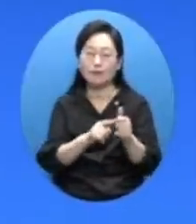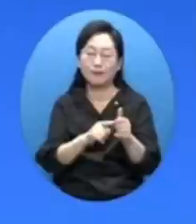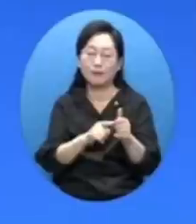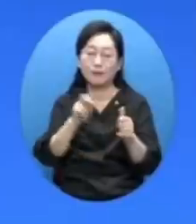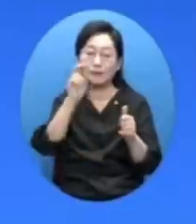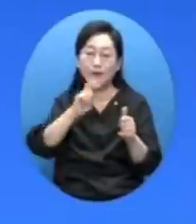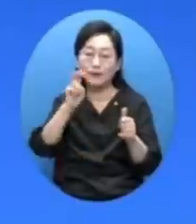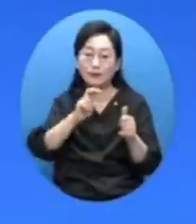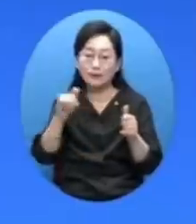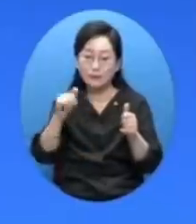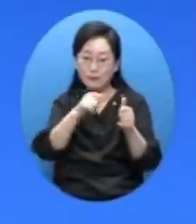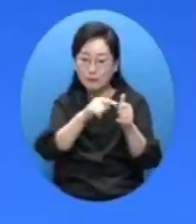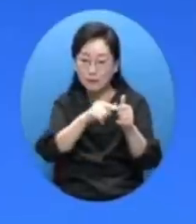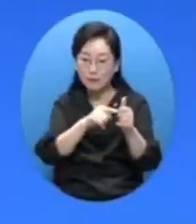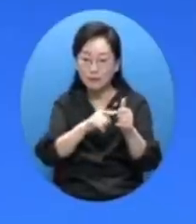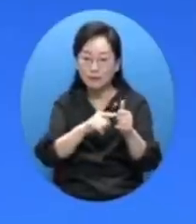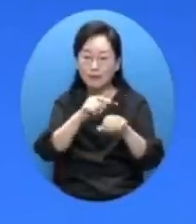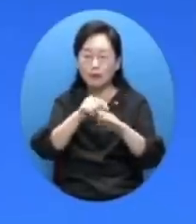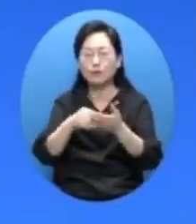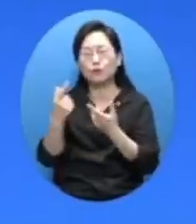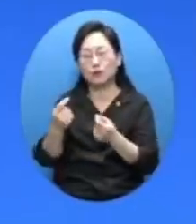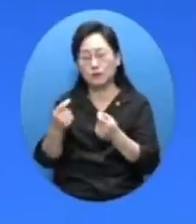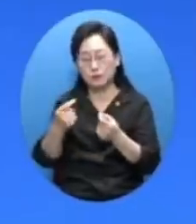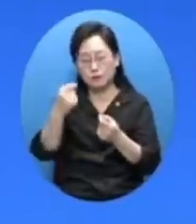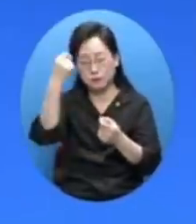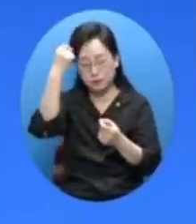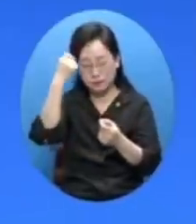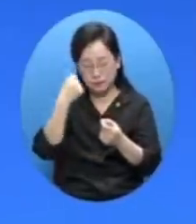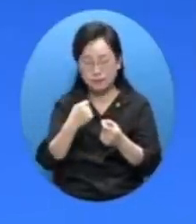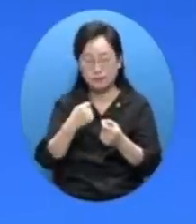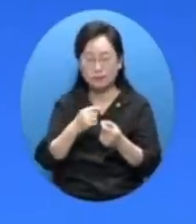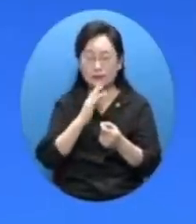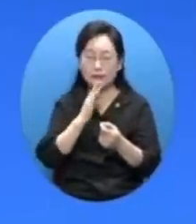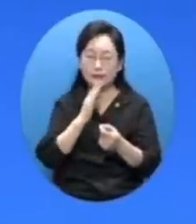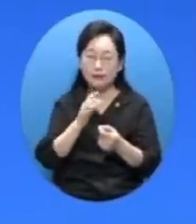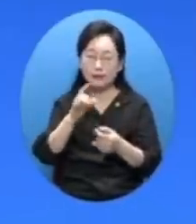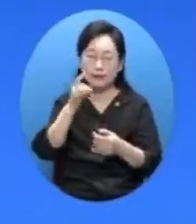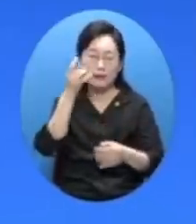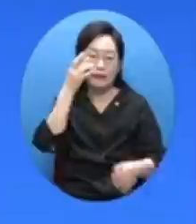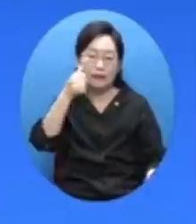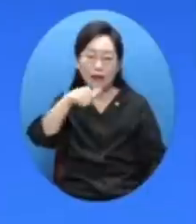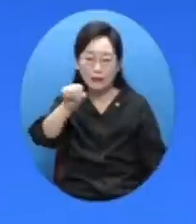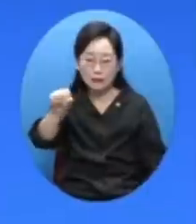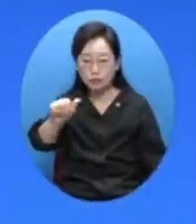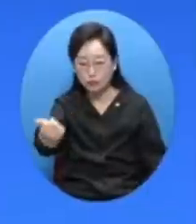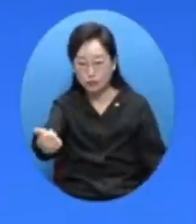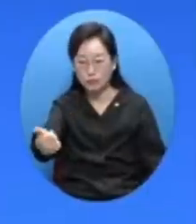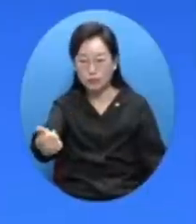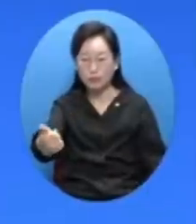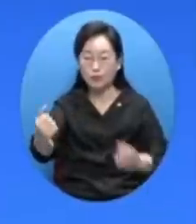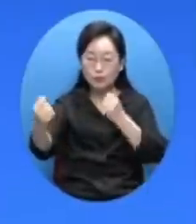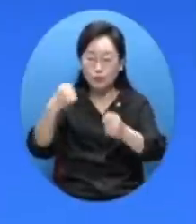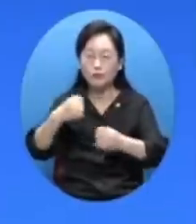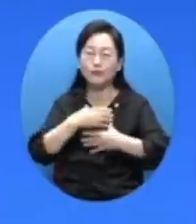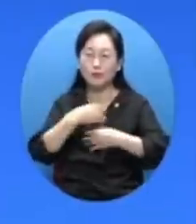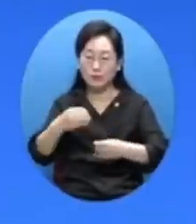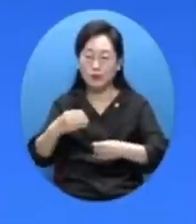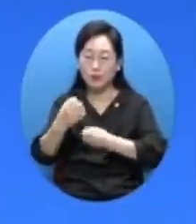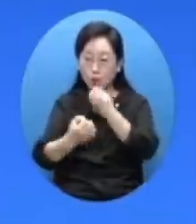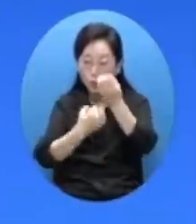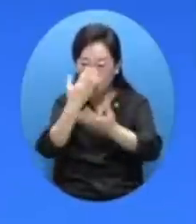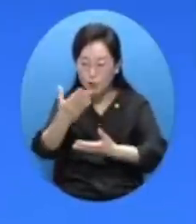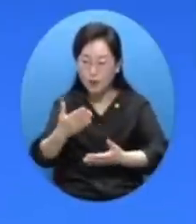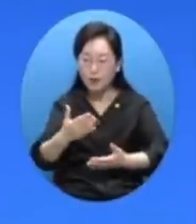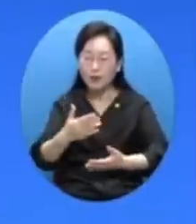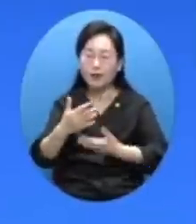마음 가운데 그대로 왔다 왔습니다 하나밖에 없는 아들일 것도 평안하다고 하는 고백을 하나님 내게